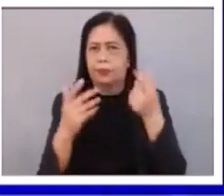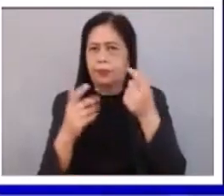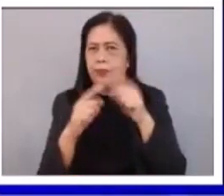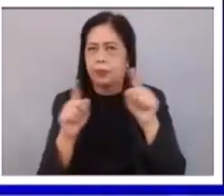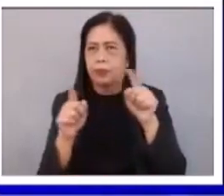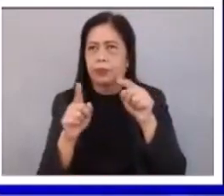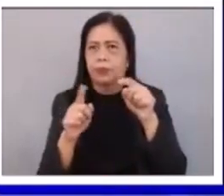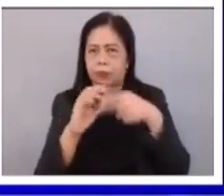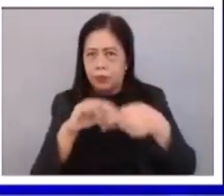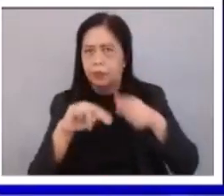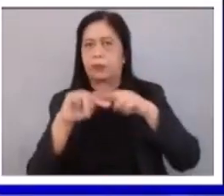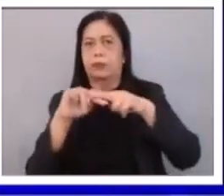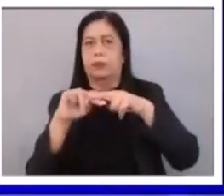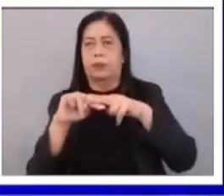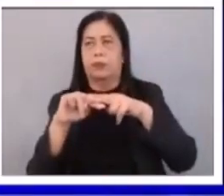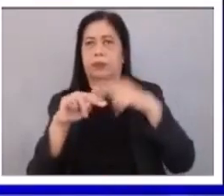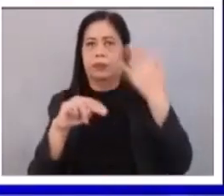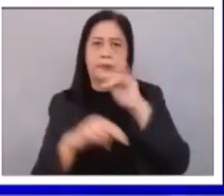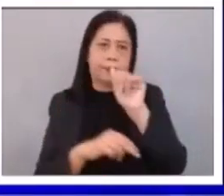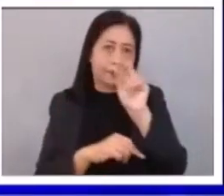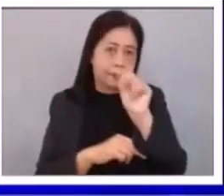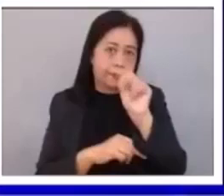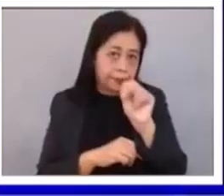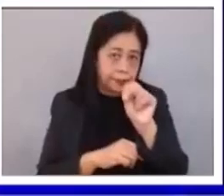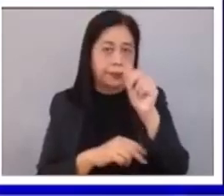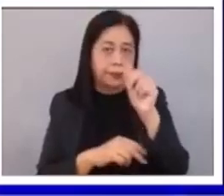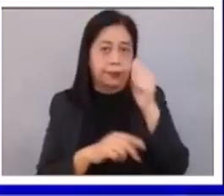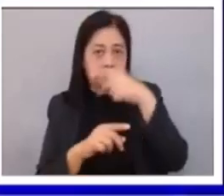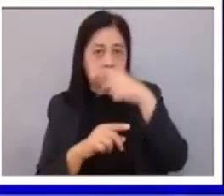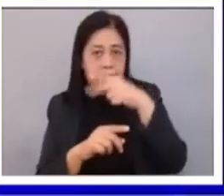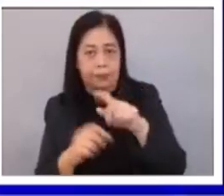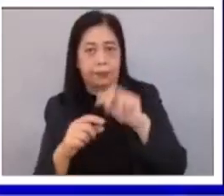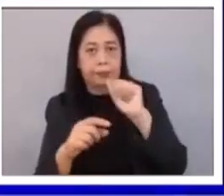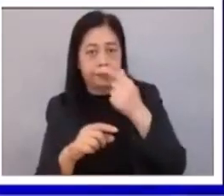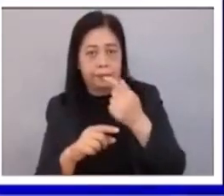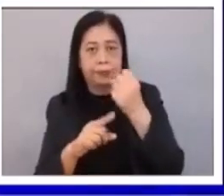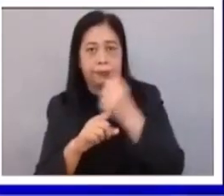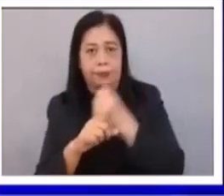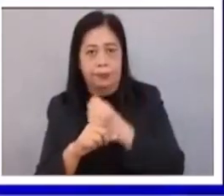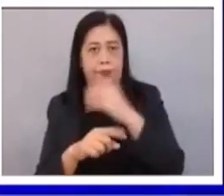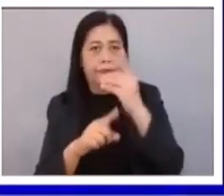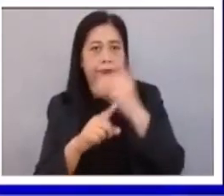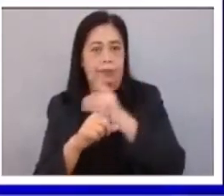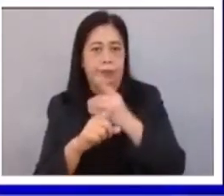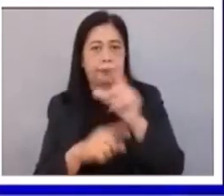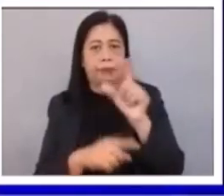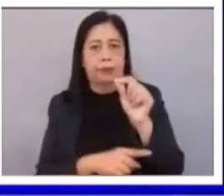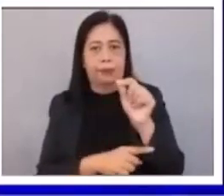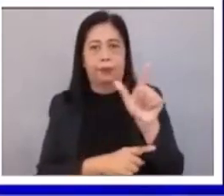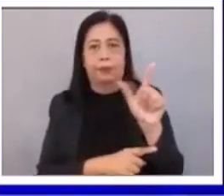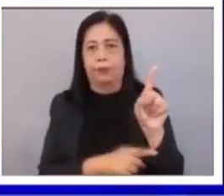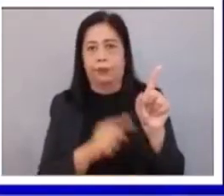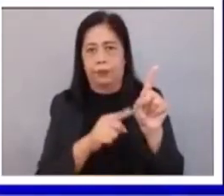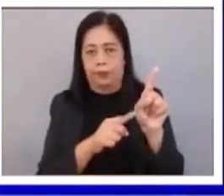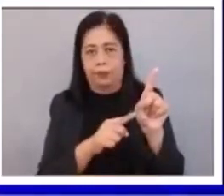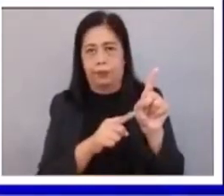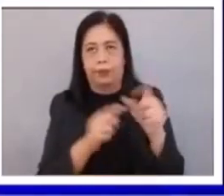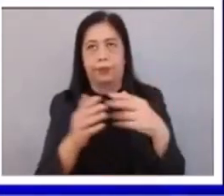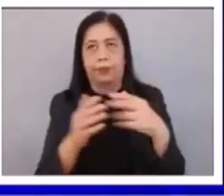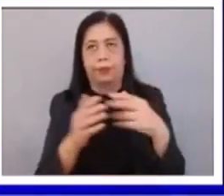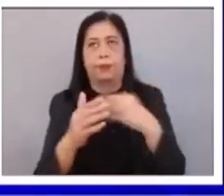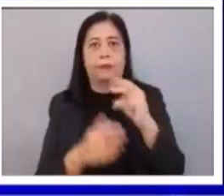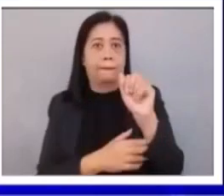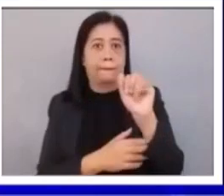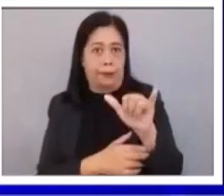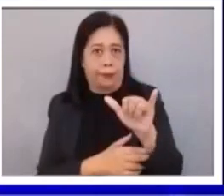pagtaas noong Enero, Abril, Agosto, Setyembre at Disyembre 2021 at noong Mayo at